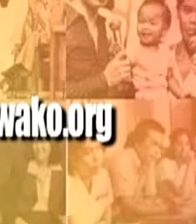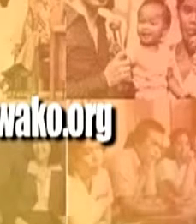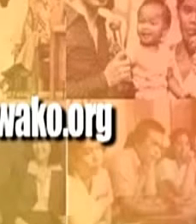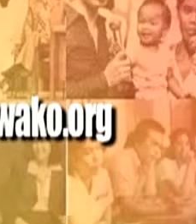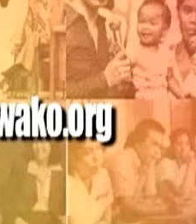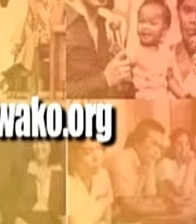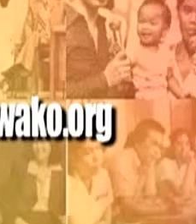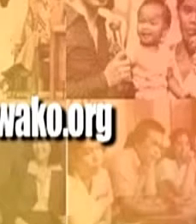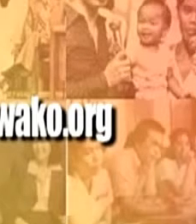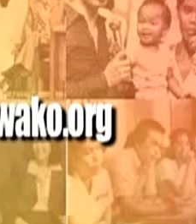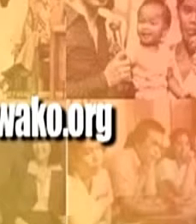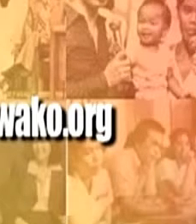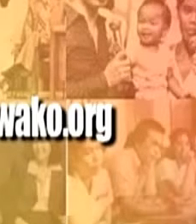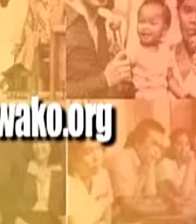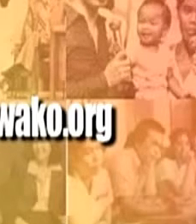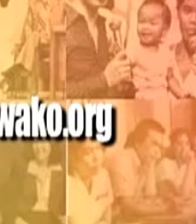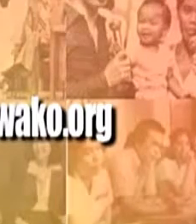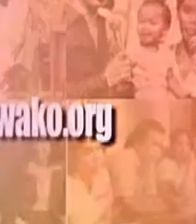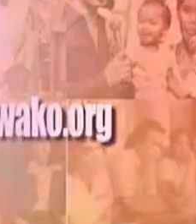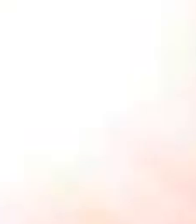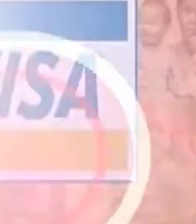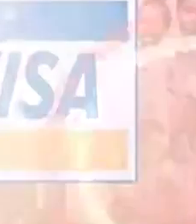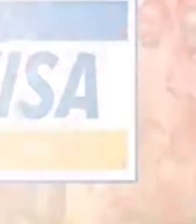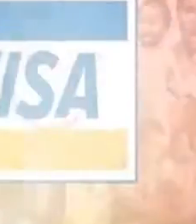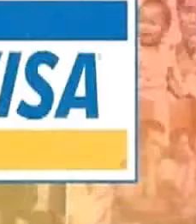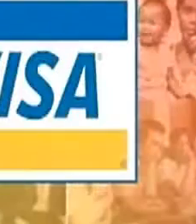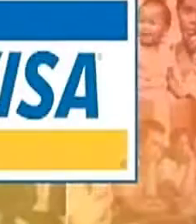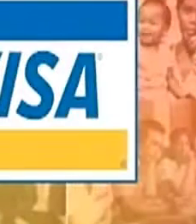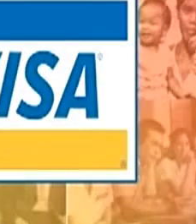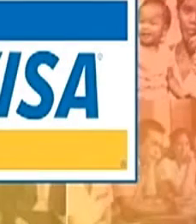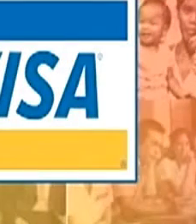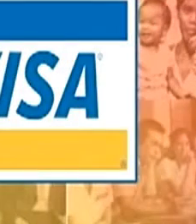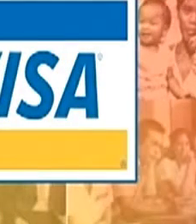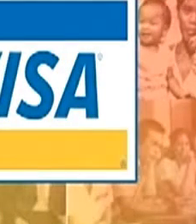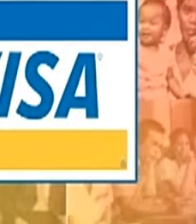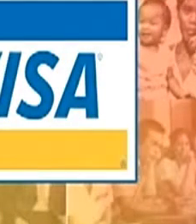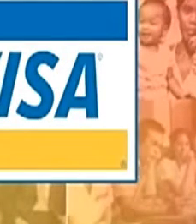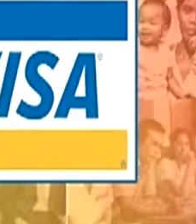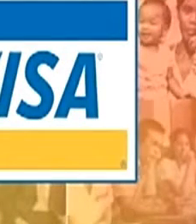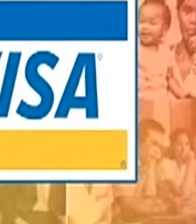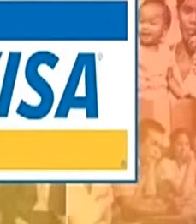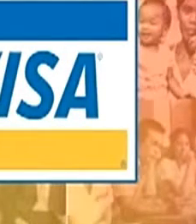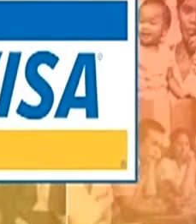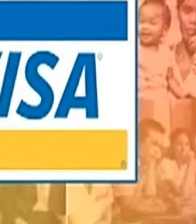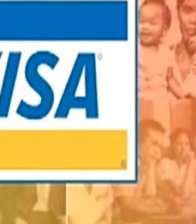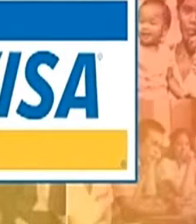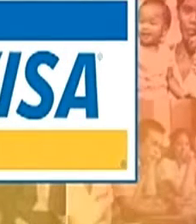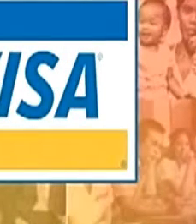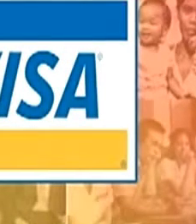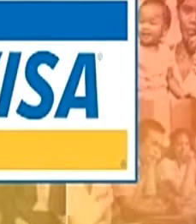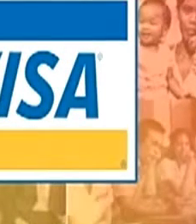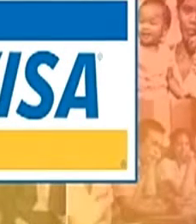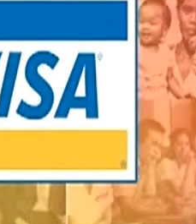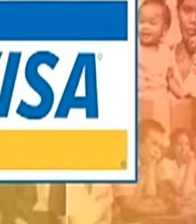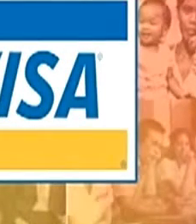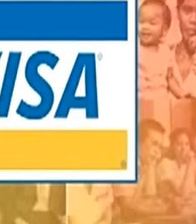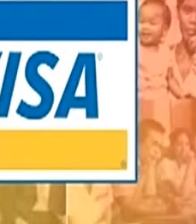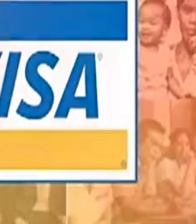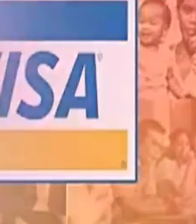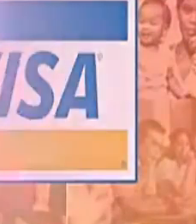www.kapwako.org, para mapanood ang mga nagdaang episodes. Maari din kayong mag-donate gamit ang inyong credit card,